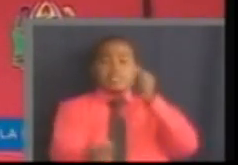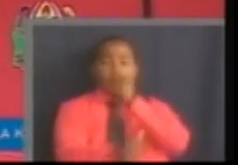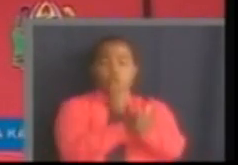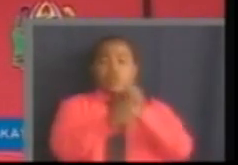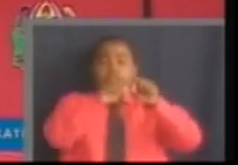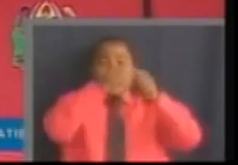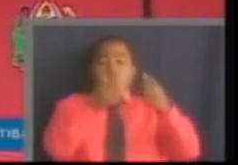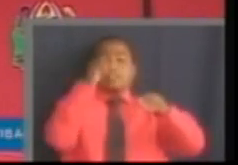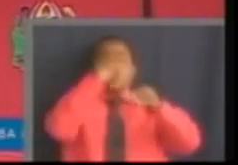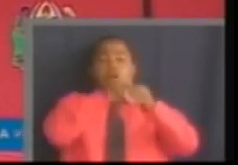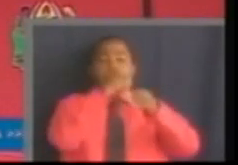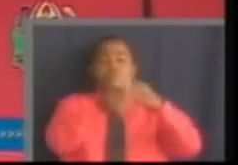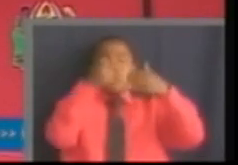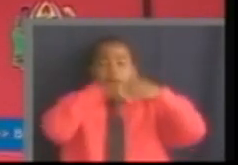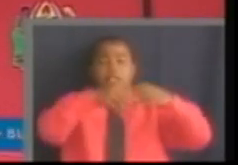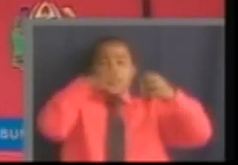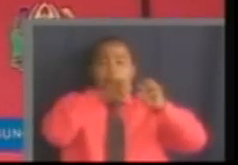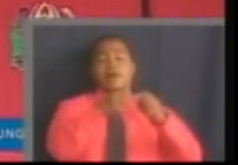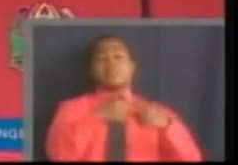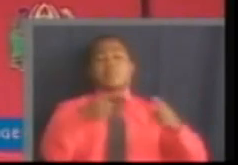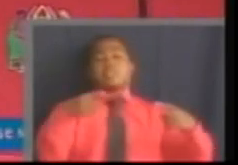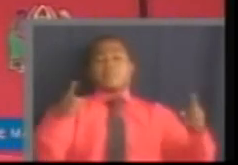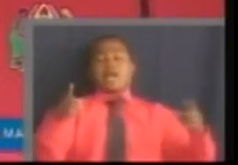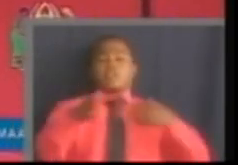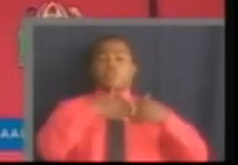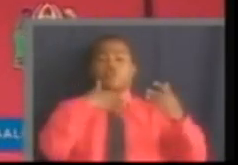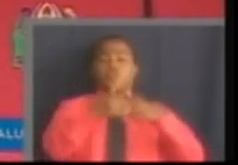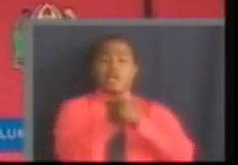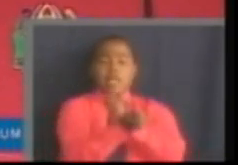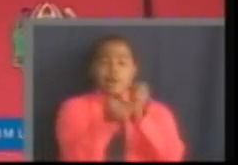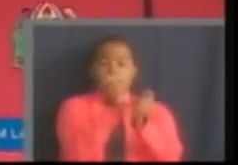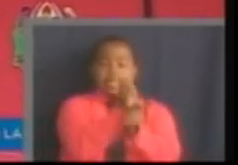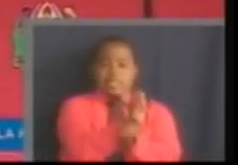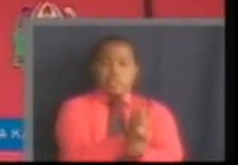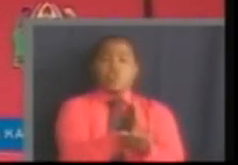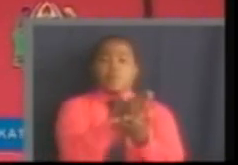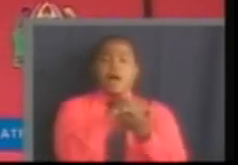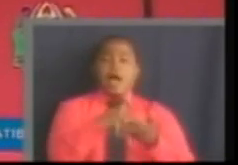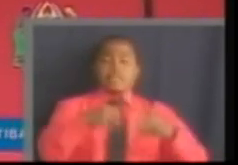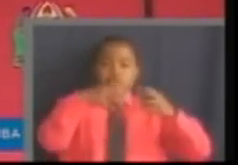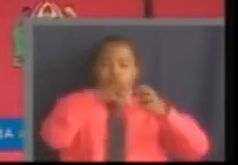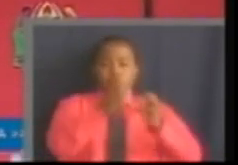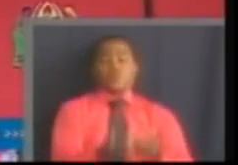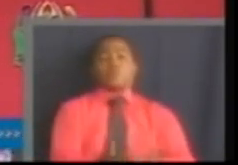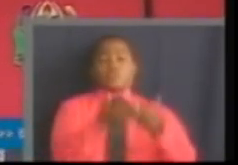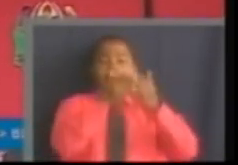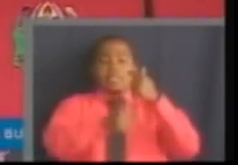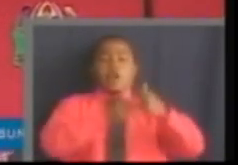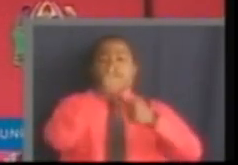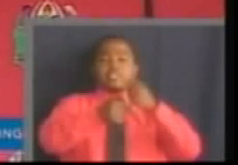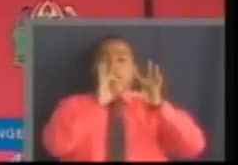kamati mbalimbali kufanya na kuweka mabadiliko baadhi ya vifungu kusaidia uendeshaji bora wa